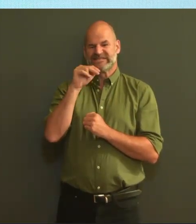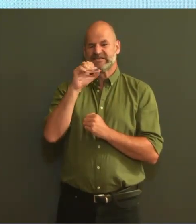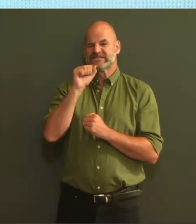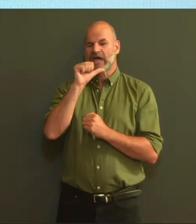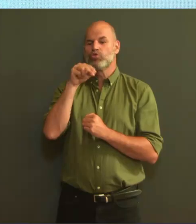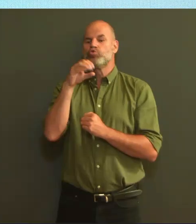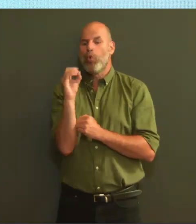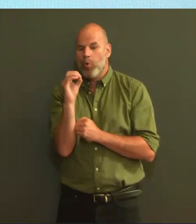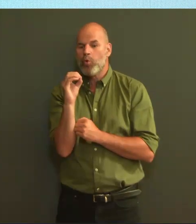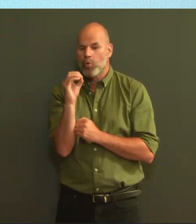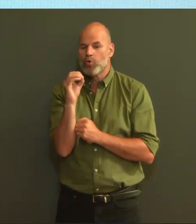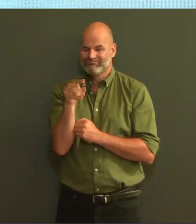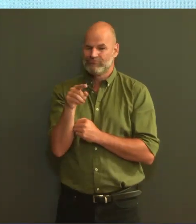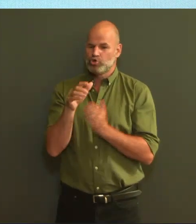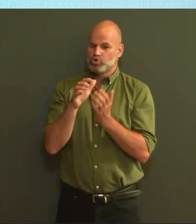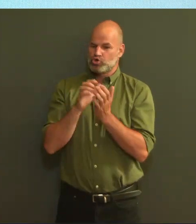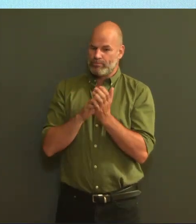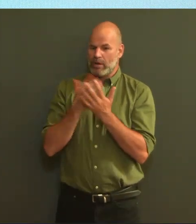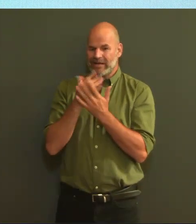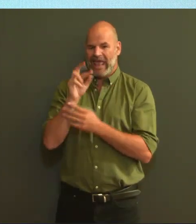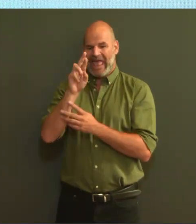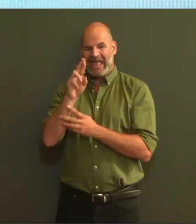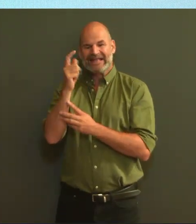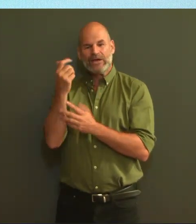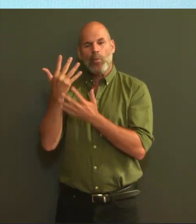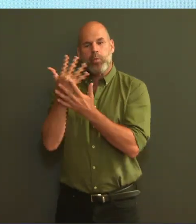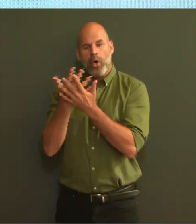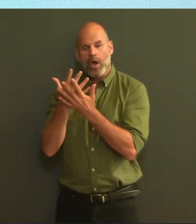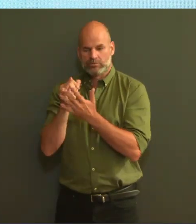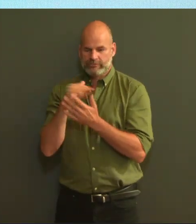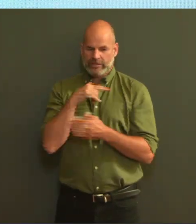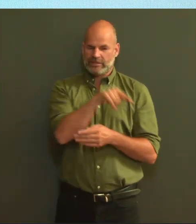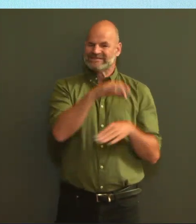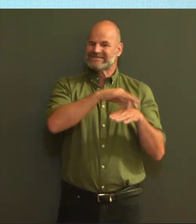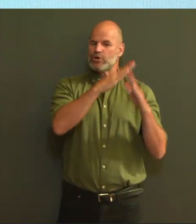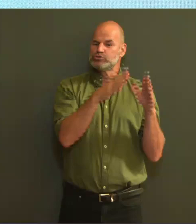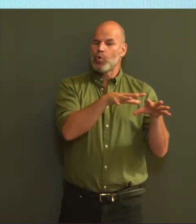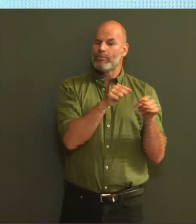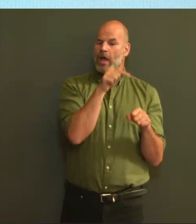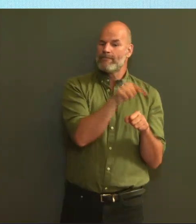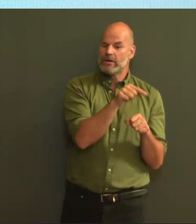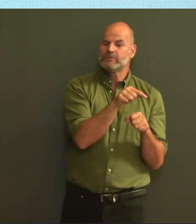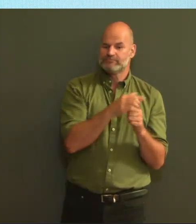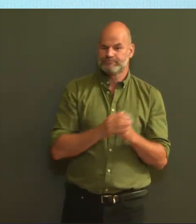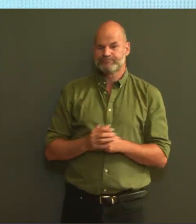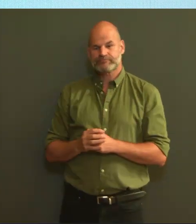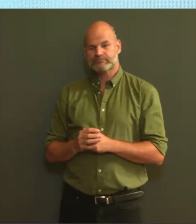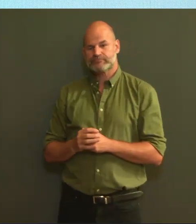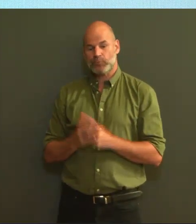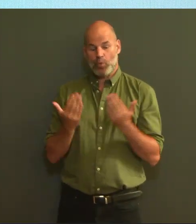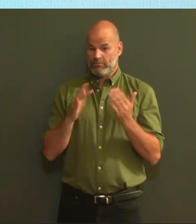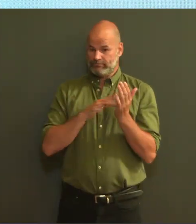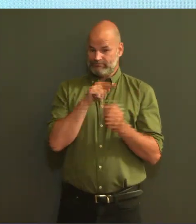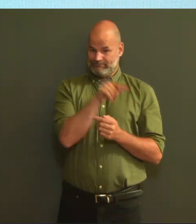de ziekenhuisopnames. Dat is een stabiele parameter. We kunnen die vergelijken sinds het begin van de